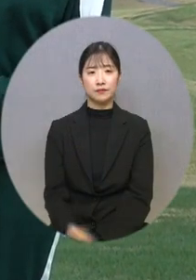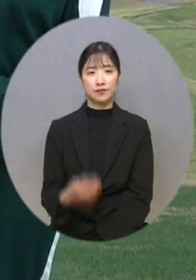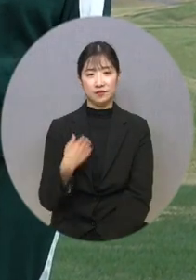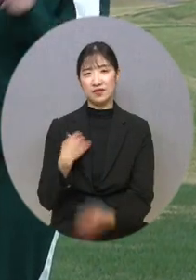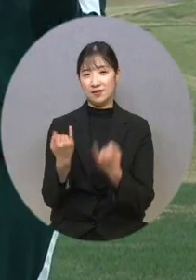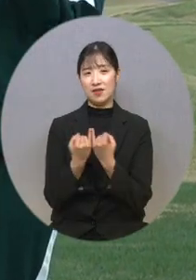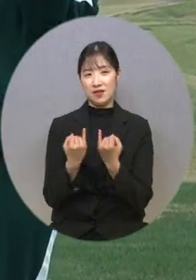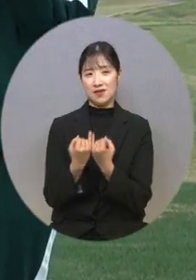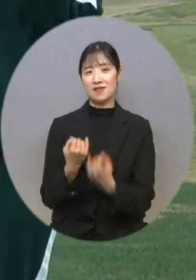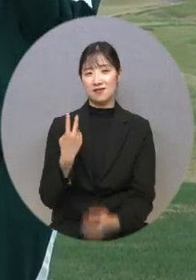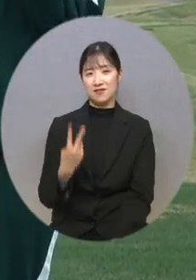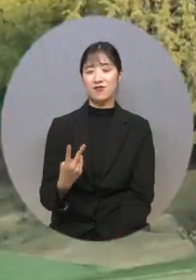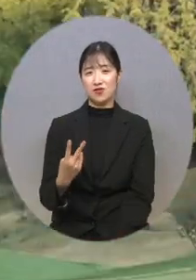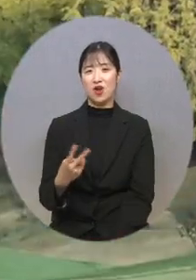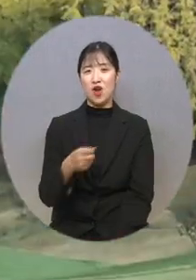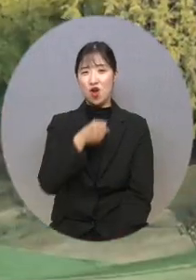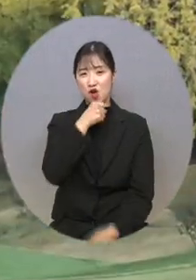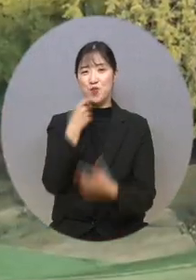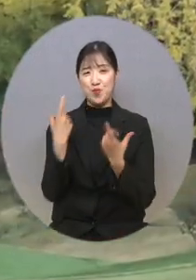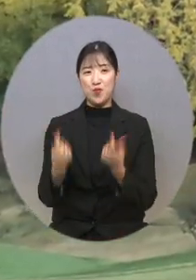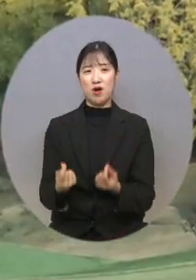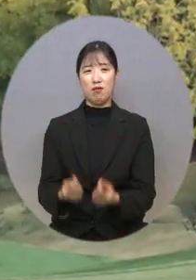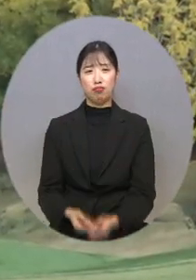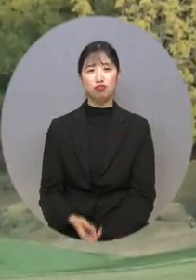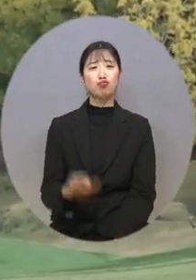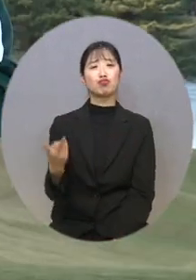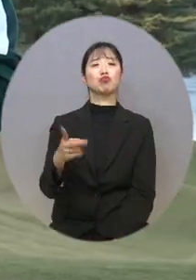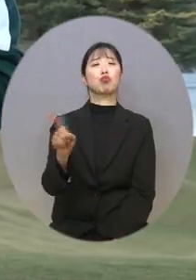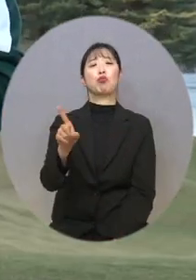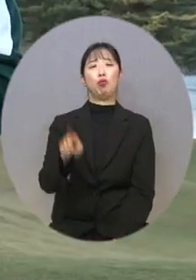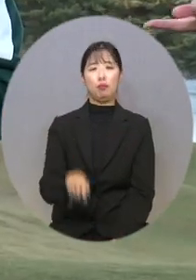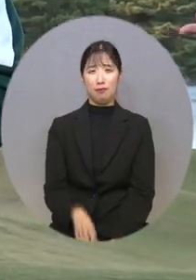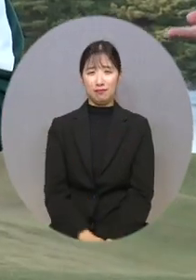맞아요. 여러분 두 분이 비겼기 때문에. 남자들 뭐 하십니까? 아.